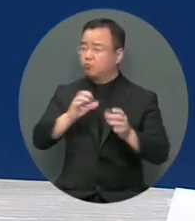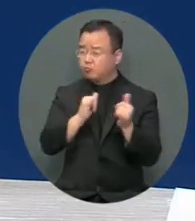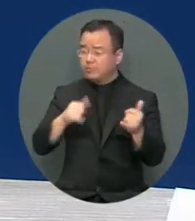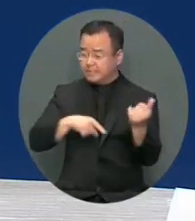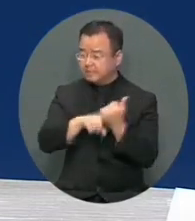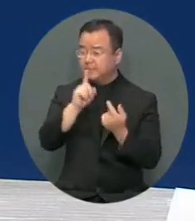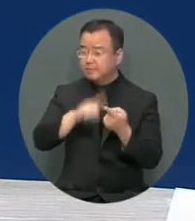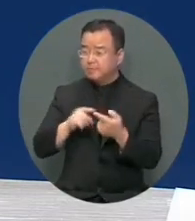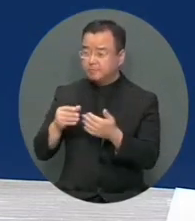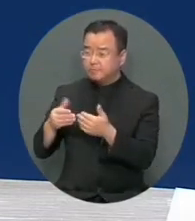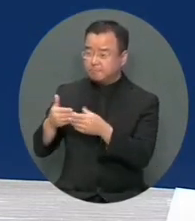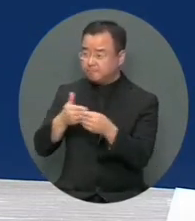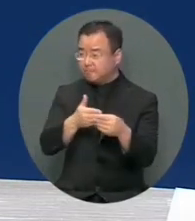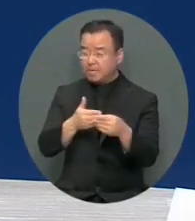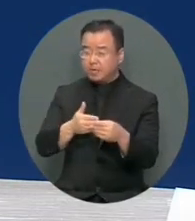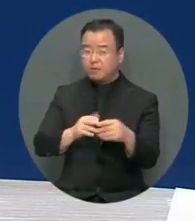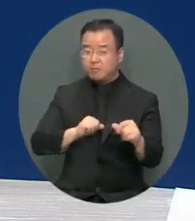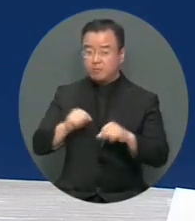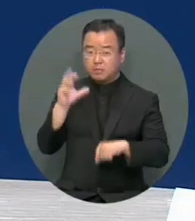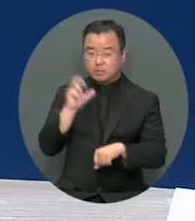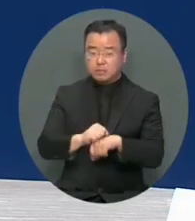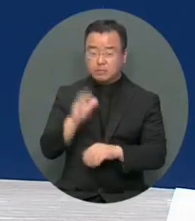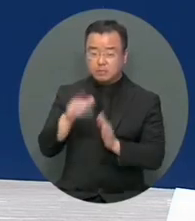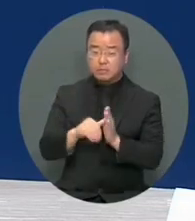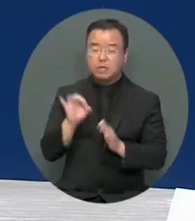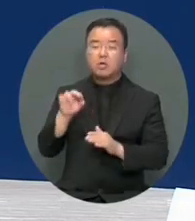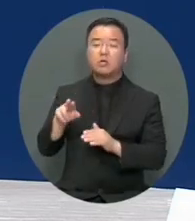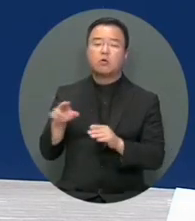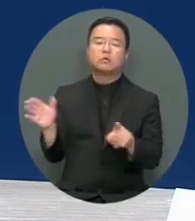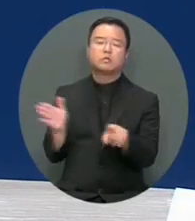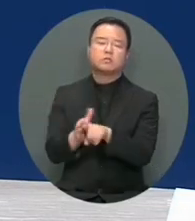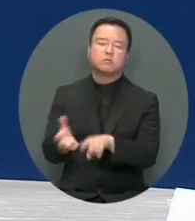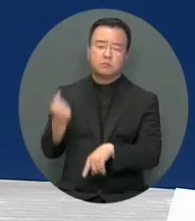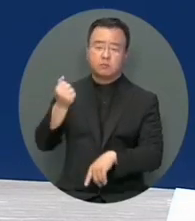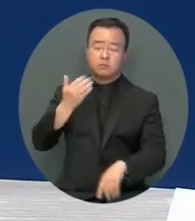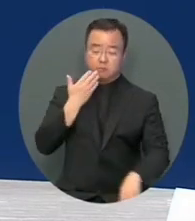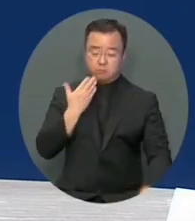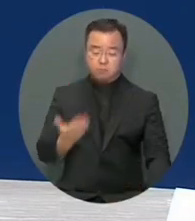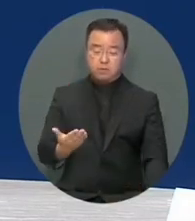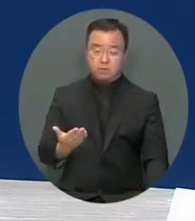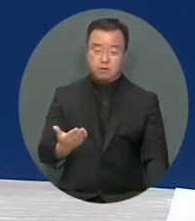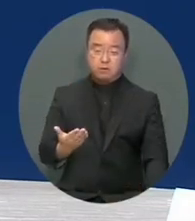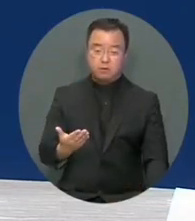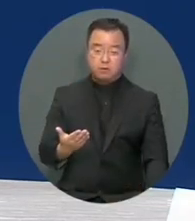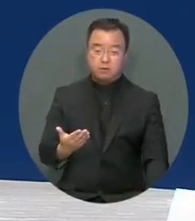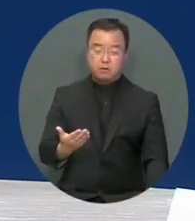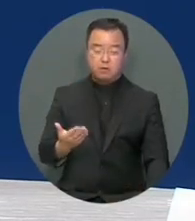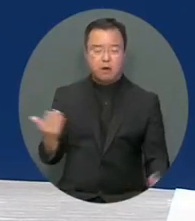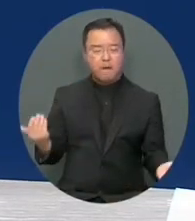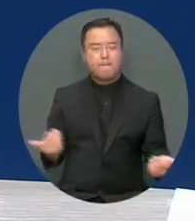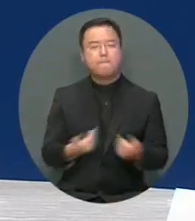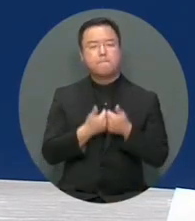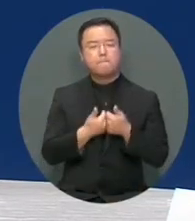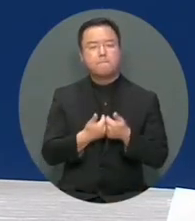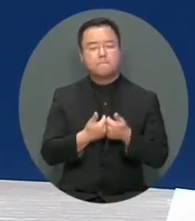책무이고, 그걸 잘하면 신뢰를 받고 그렇지 못하면 신뢰를 못 얻을 것입니다. 반대로